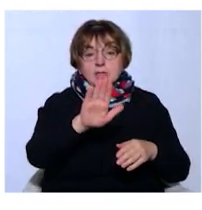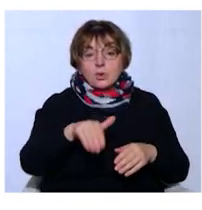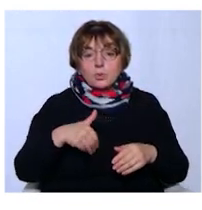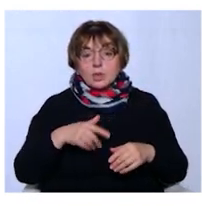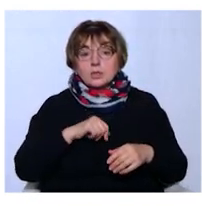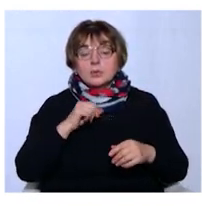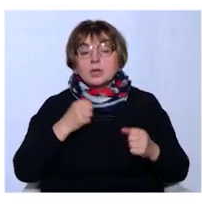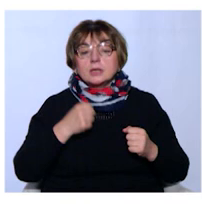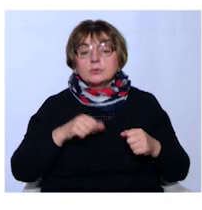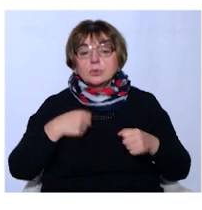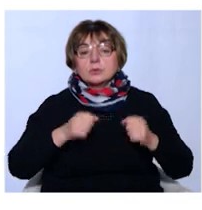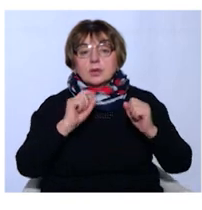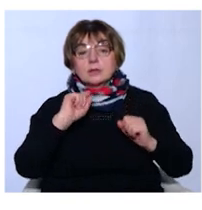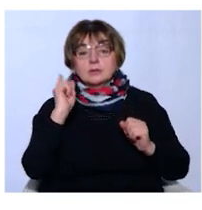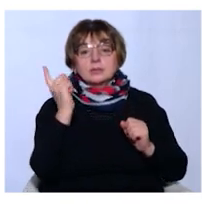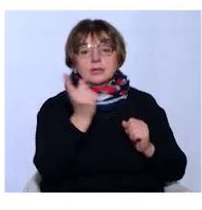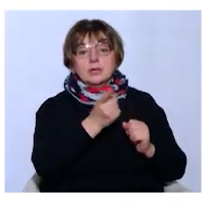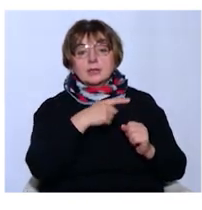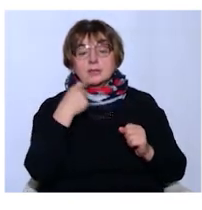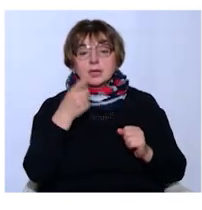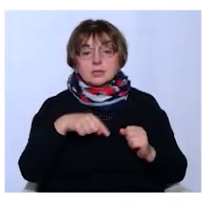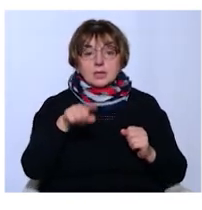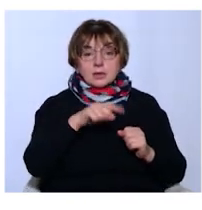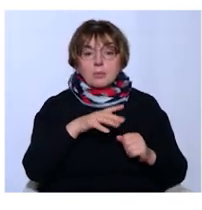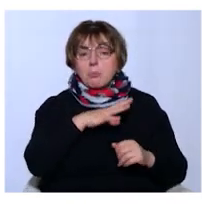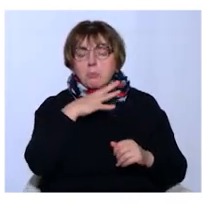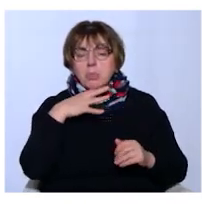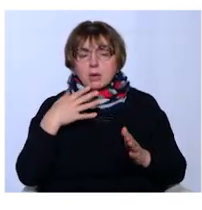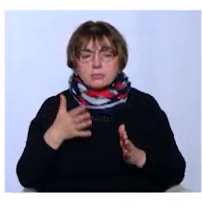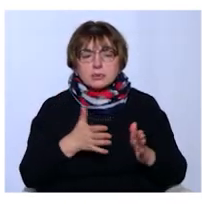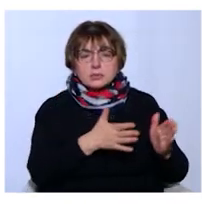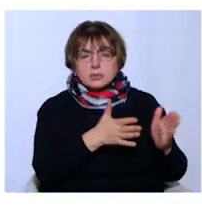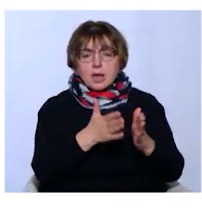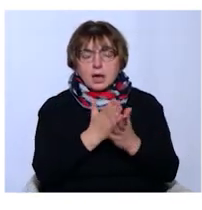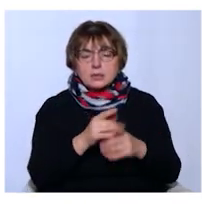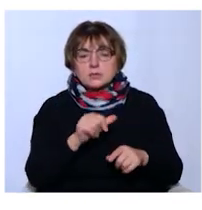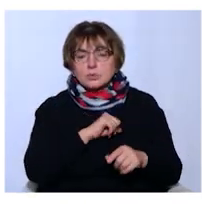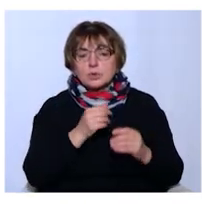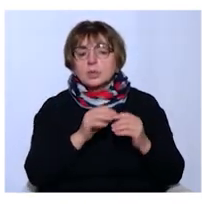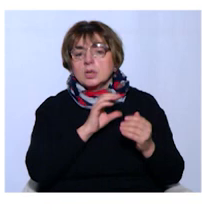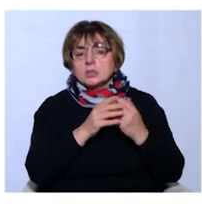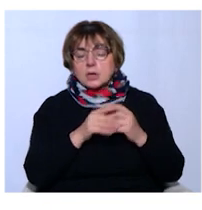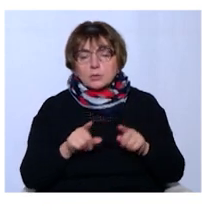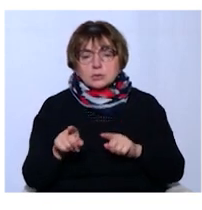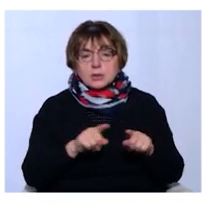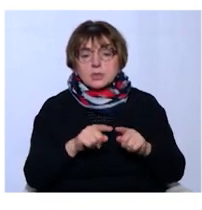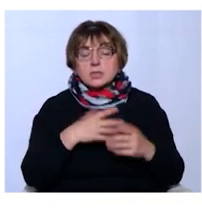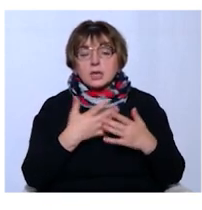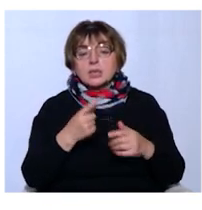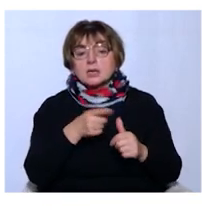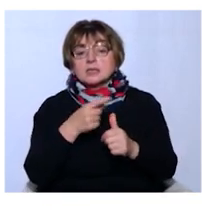საქანელა ტრიალებს, წრეს ხაზავს. ბევრი გზაა საგნების ამოძრავებისთვის. ეს არის მოძრაობის